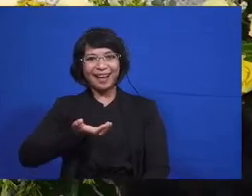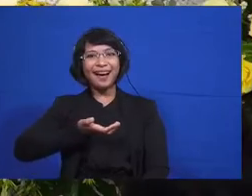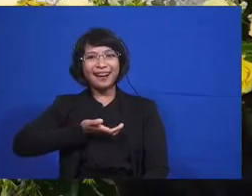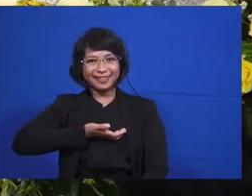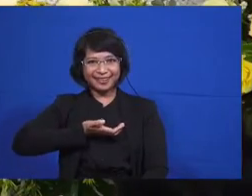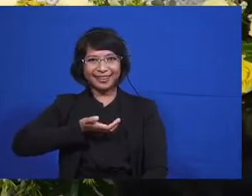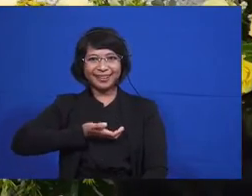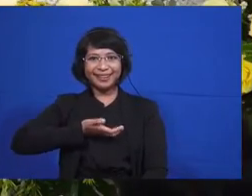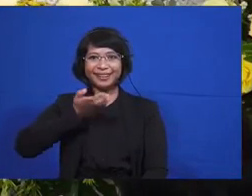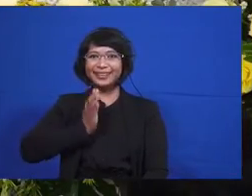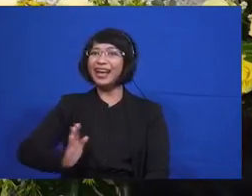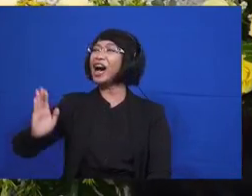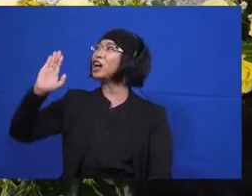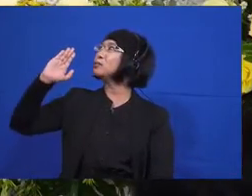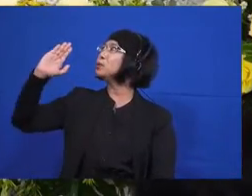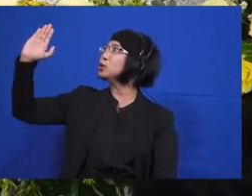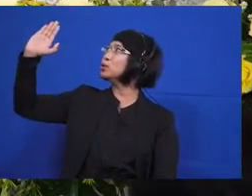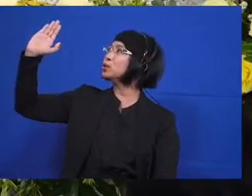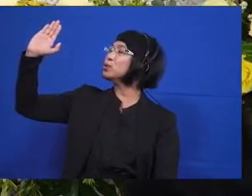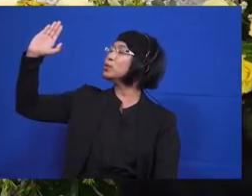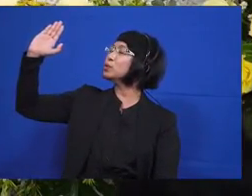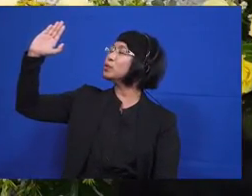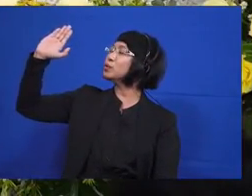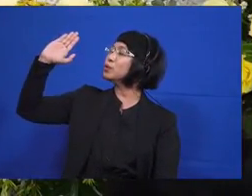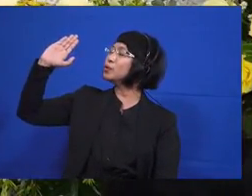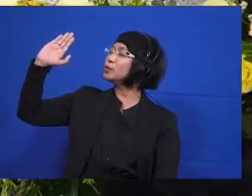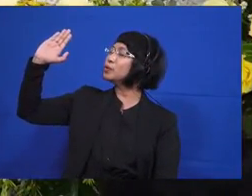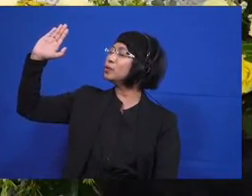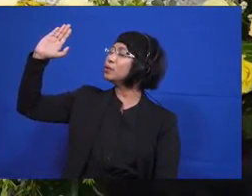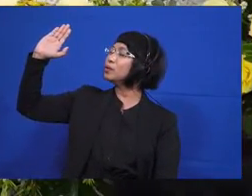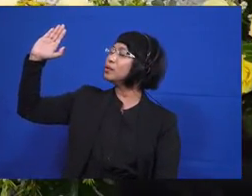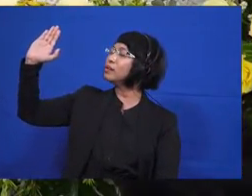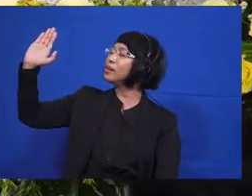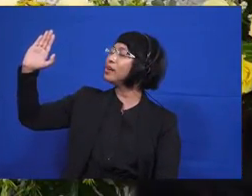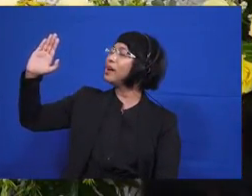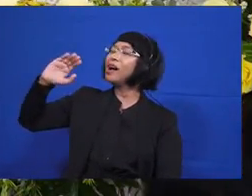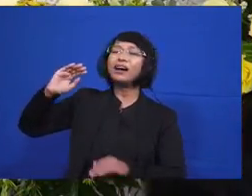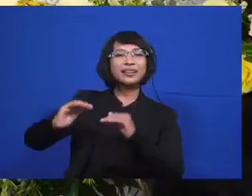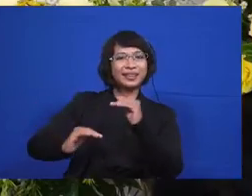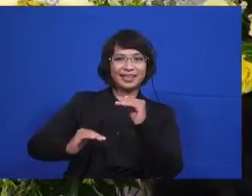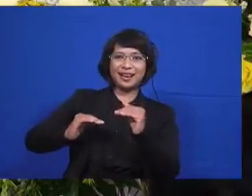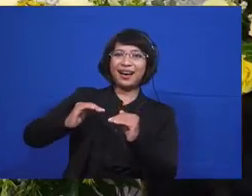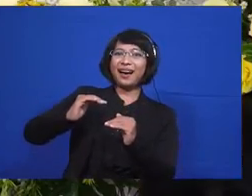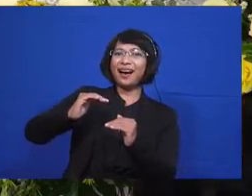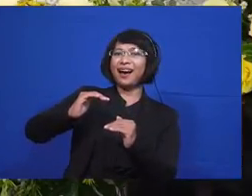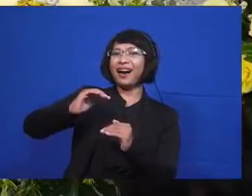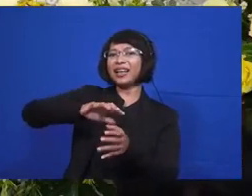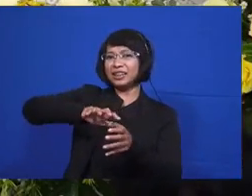Jadilah kehendak-Mu